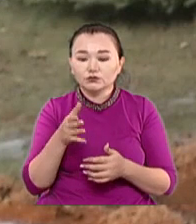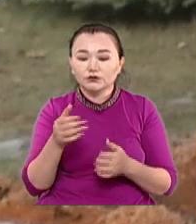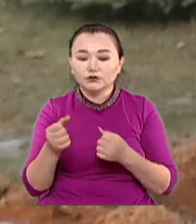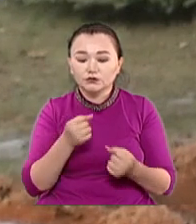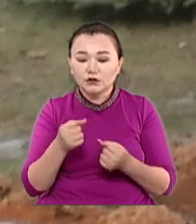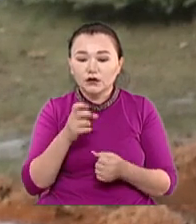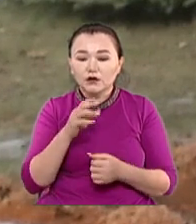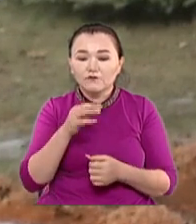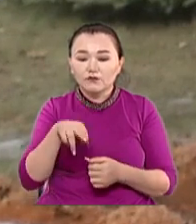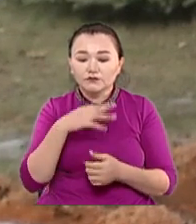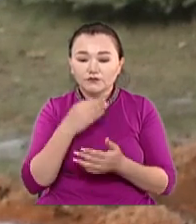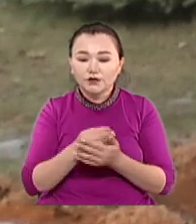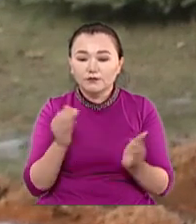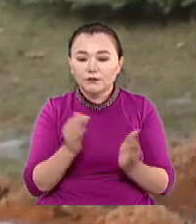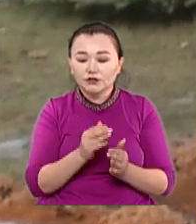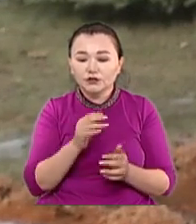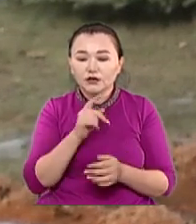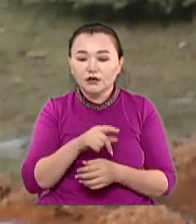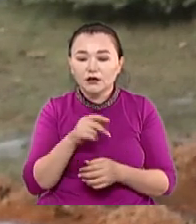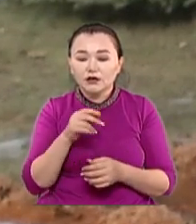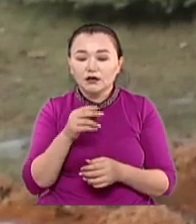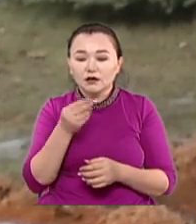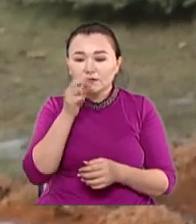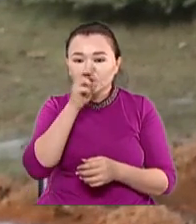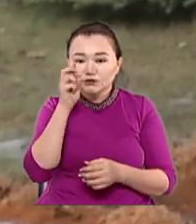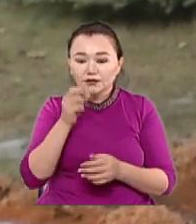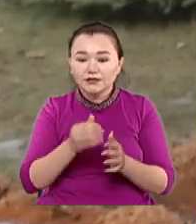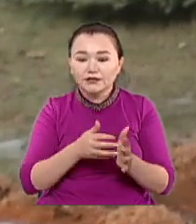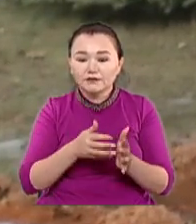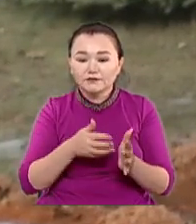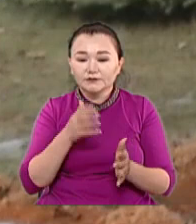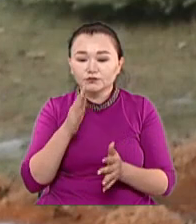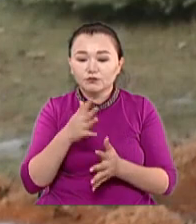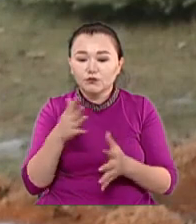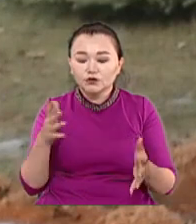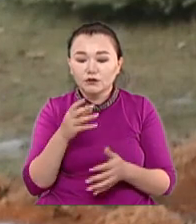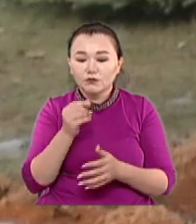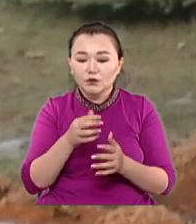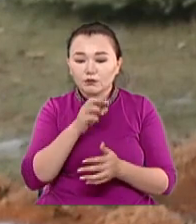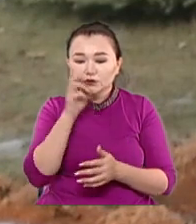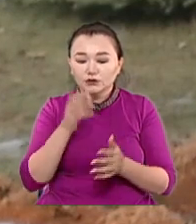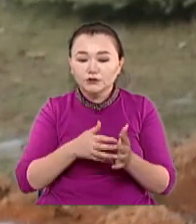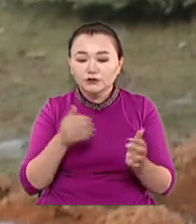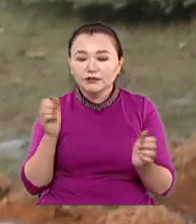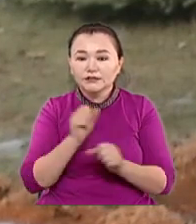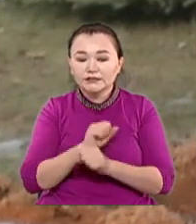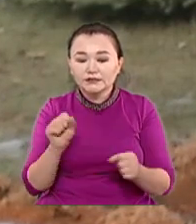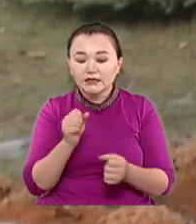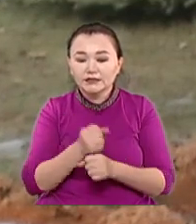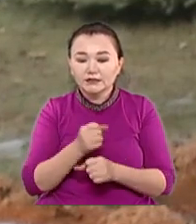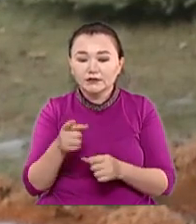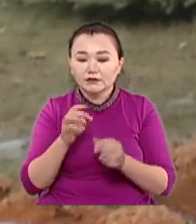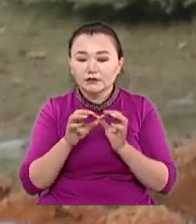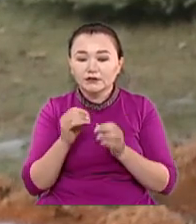Бірақ ұлттық қор азаяды. Ол азаятын болса, мемлекеттің резерві азаяды. Бюджетке былай айтқанда дефицит көбейеді. А бюджеттің дефицитін ұлттық қор жаппау керек қой. Оны табыс жабу